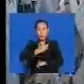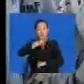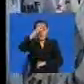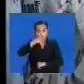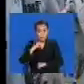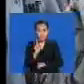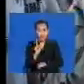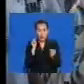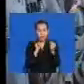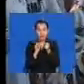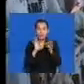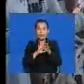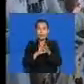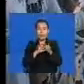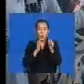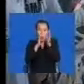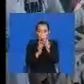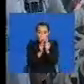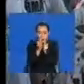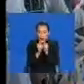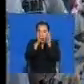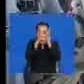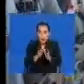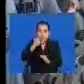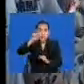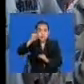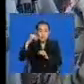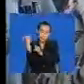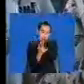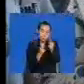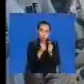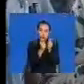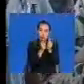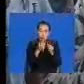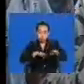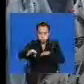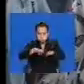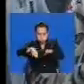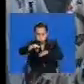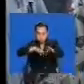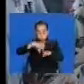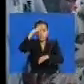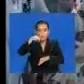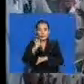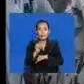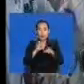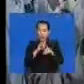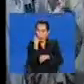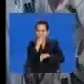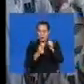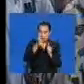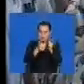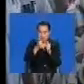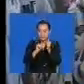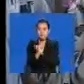ว่าแชมป์โลก30คนมาแข่งที่เมืองไทยนะครับมาประลองฝีมือกับคนไทยว่าใครจะเหนือกันนะครับซึ่